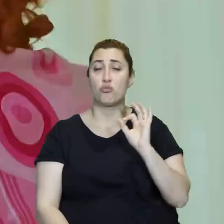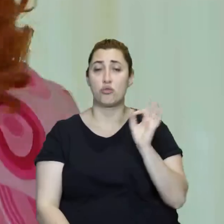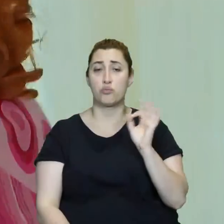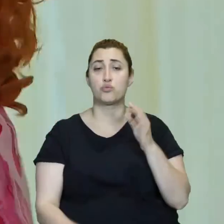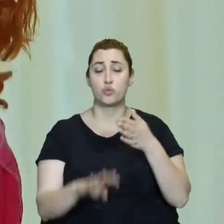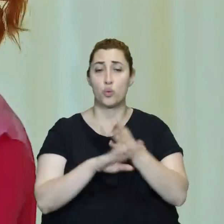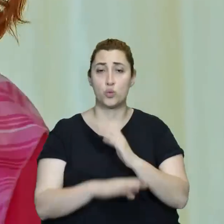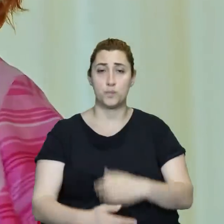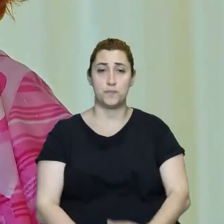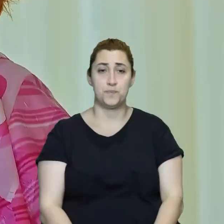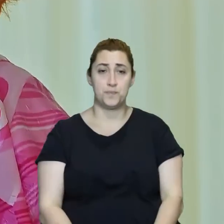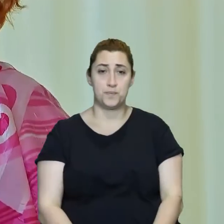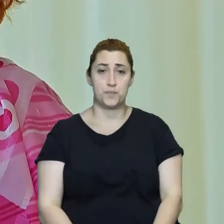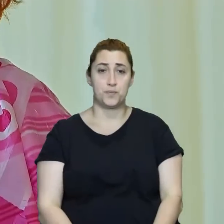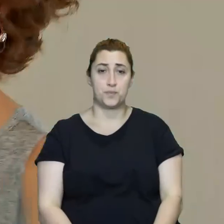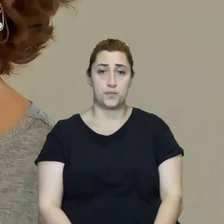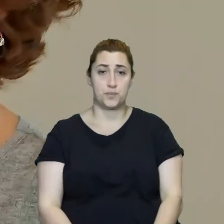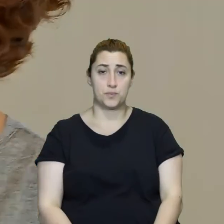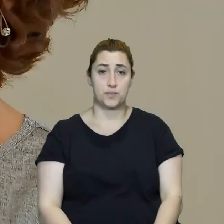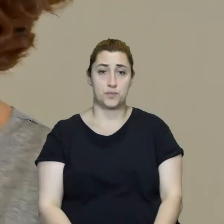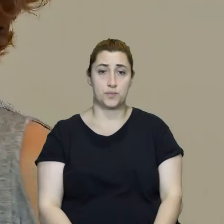tabii öyle.